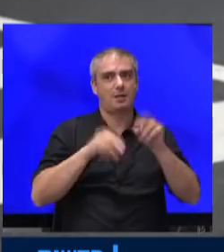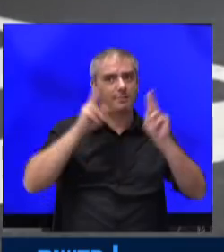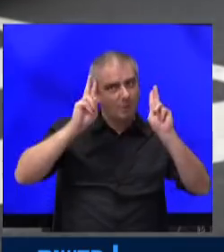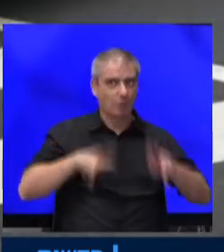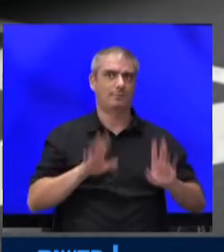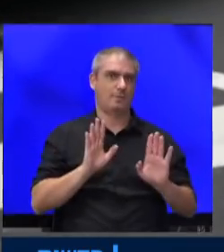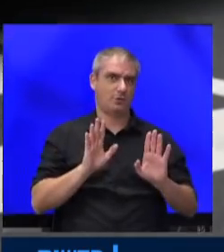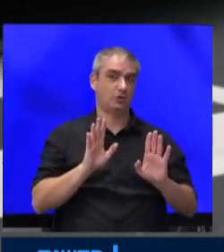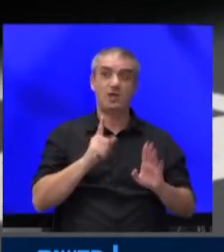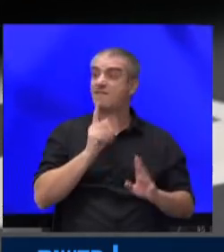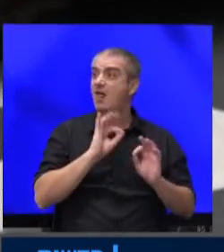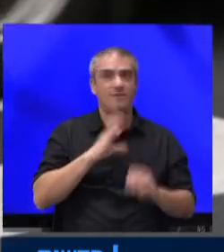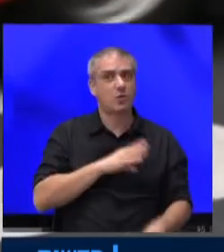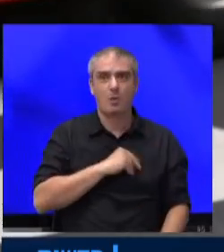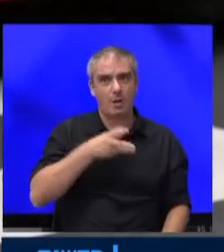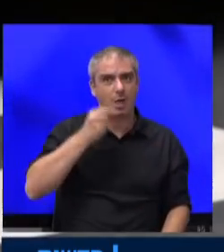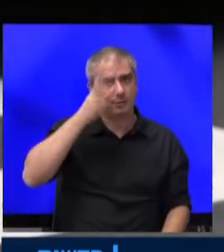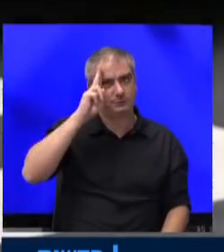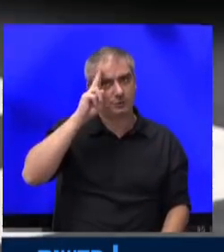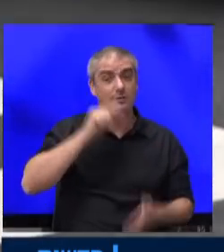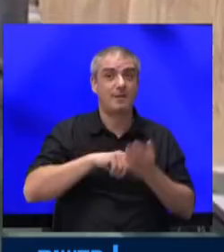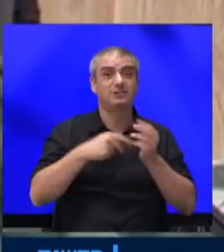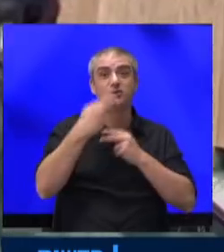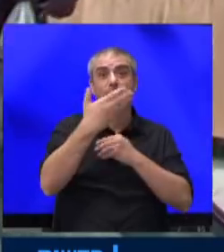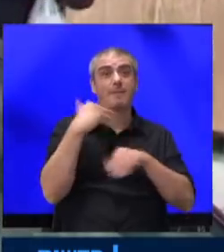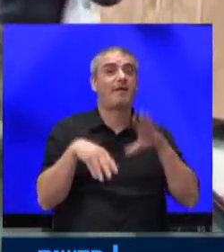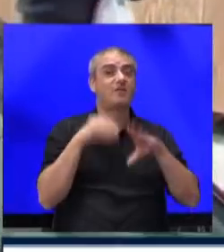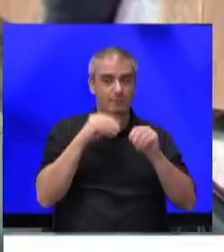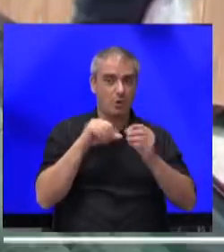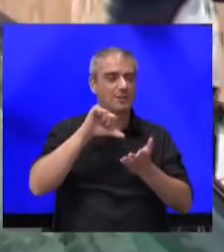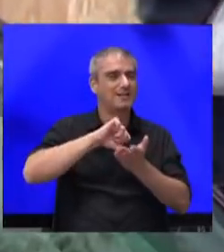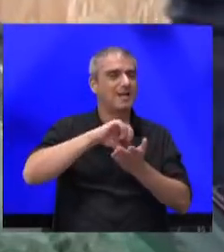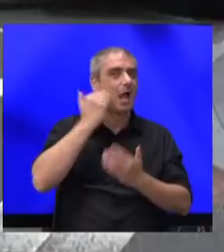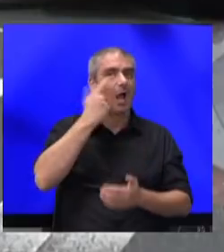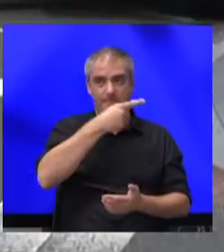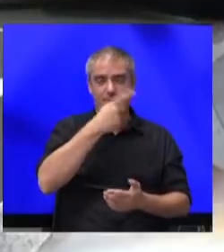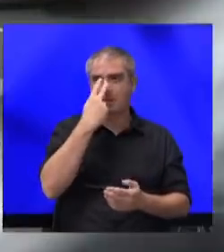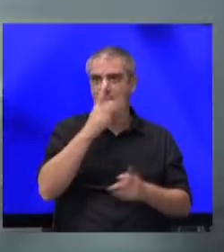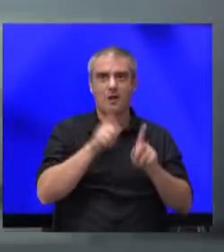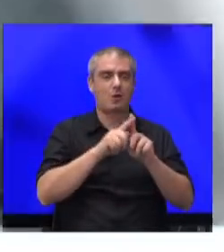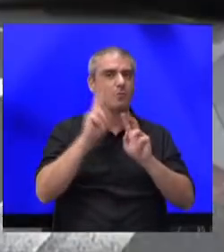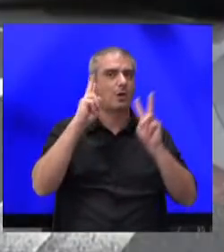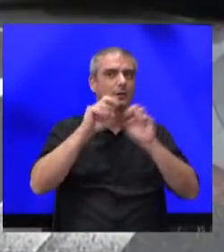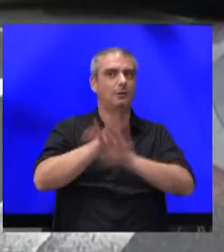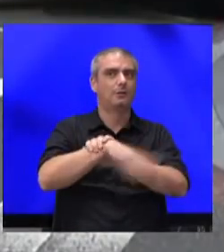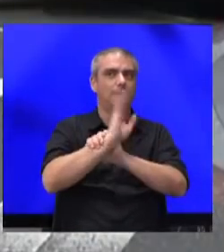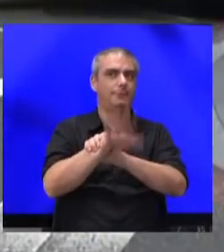מוכן להסתכן, ולכן יומיים לפני הבחירות, הבירה האמריקנית נראית כעיר רפאים. נתן גוטמן, וושינגטון.